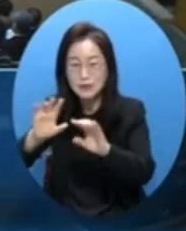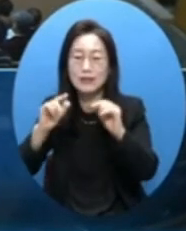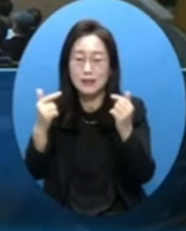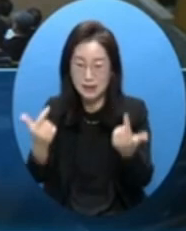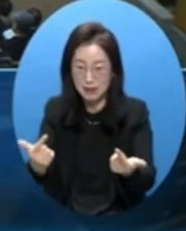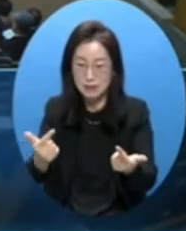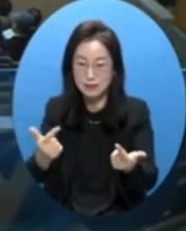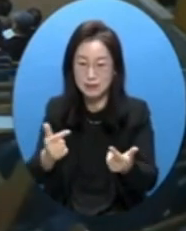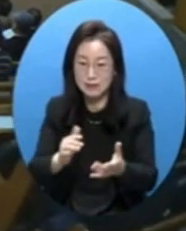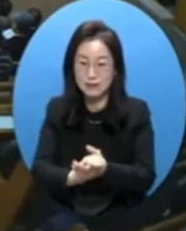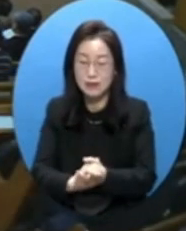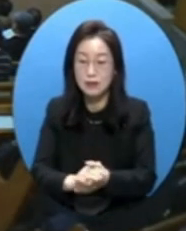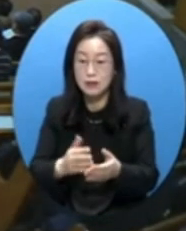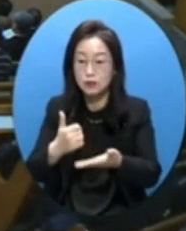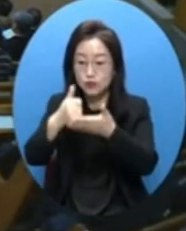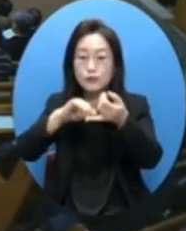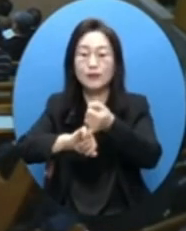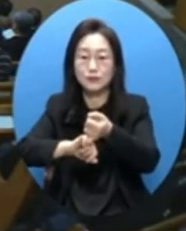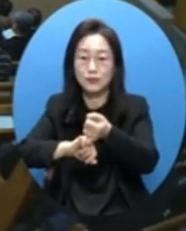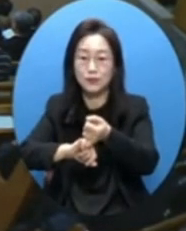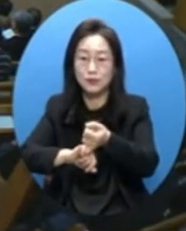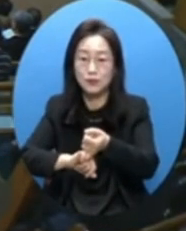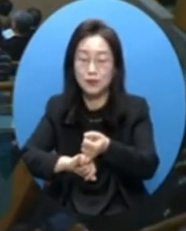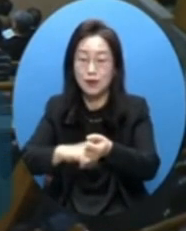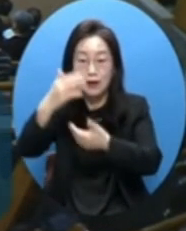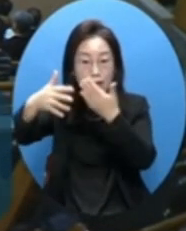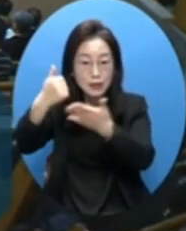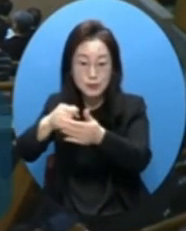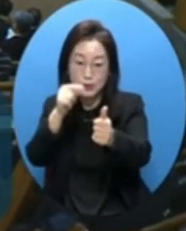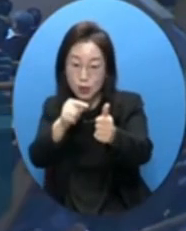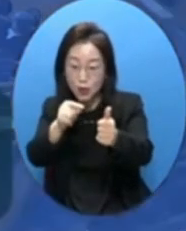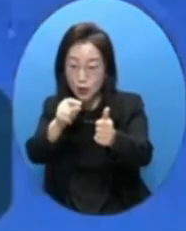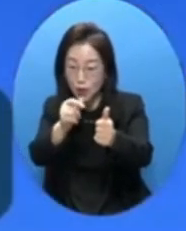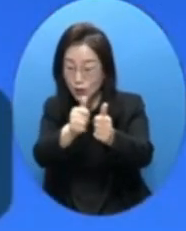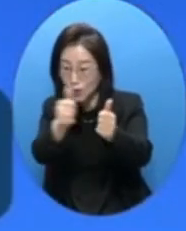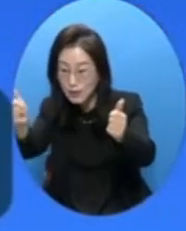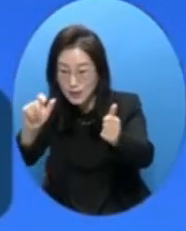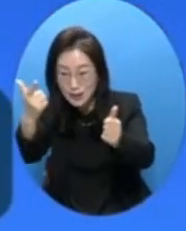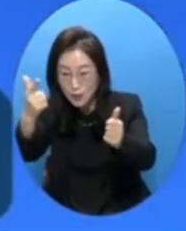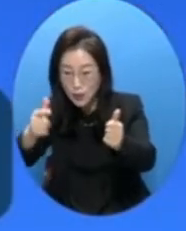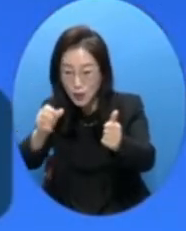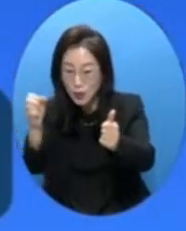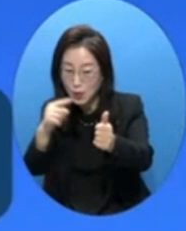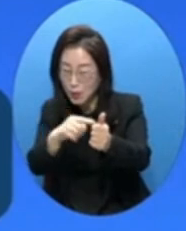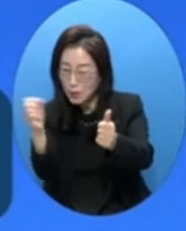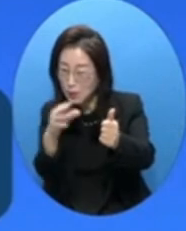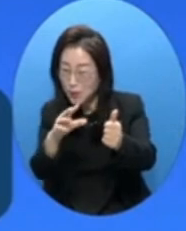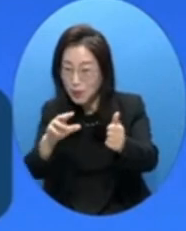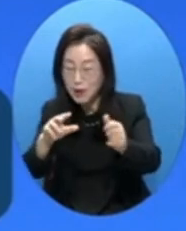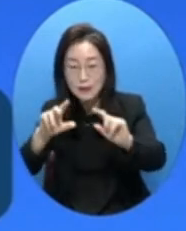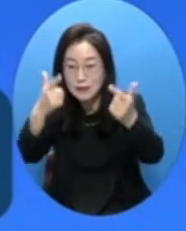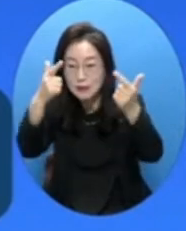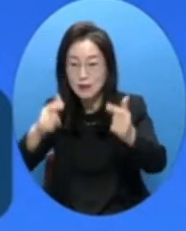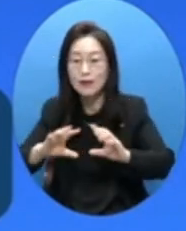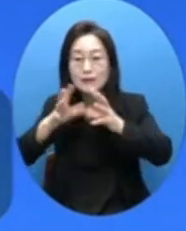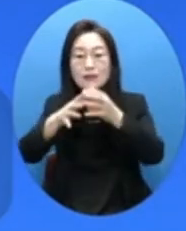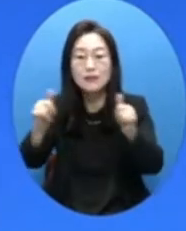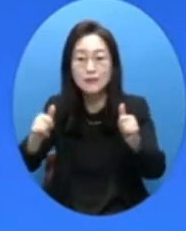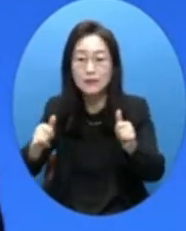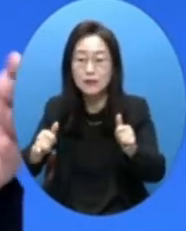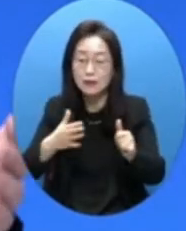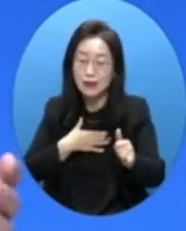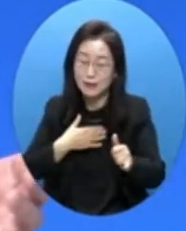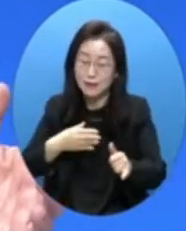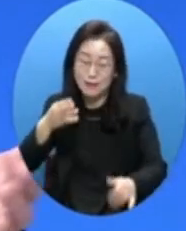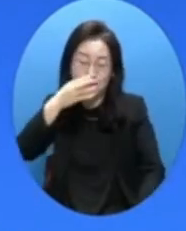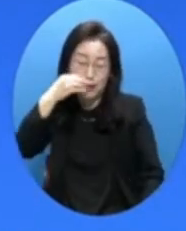아니하리니. 주님 약속하셨습니다. 내가 너를 떠나지 아니하며 버리지 아니하리라. 이 세상 사람들은 내가 잘